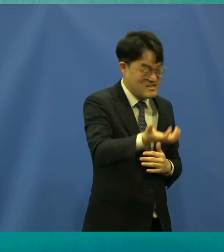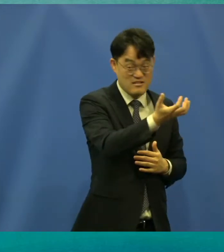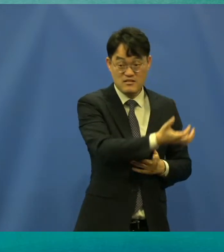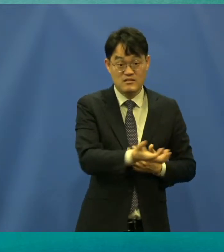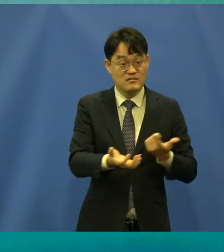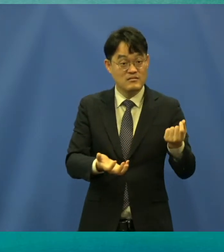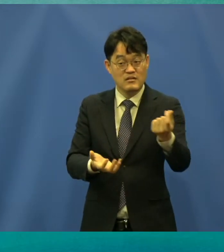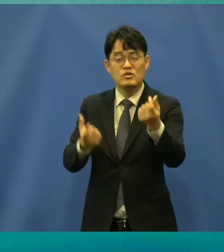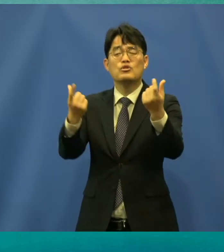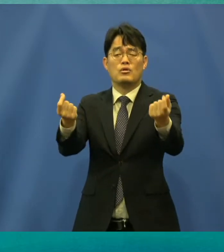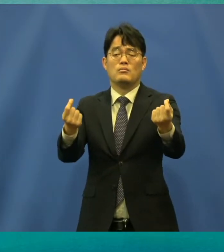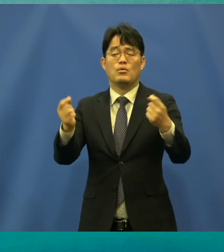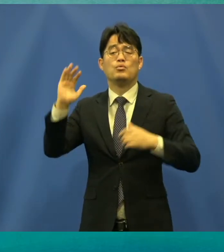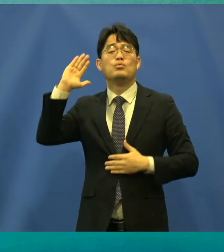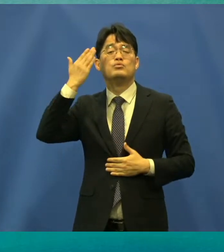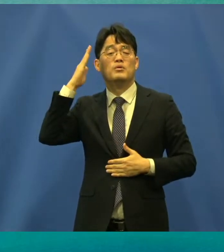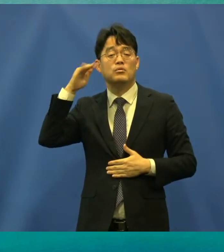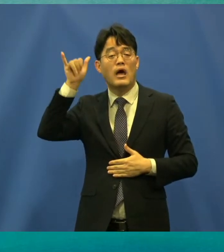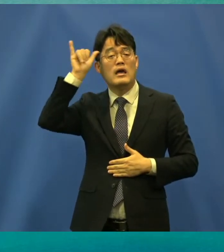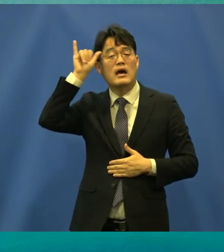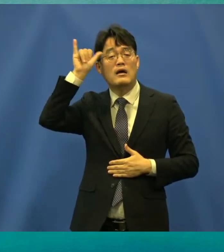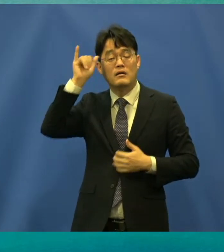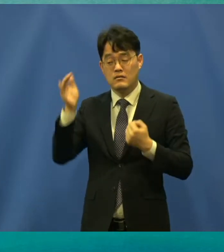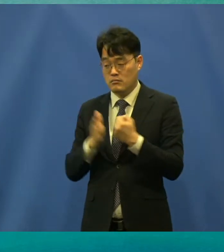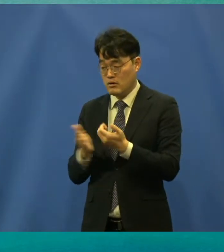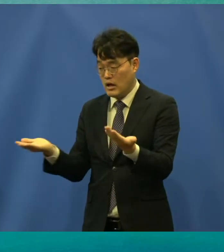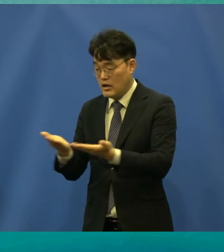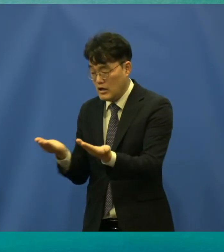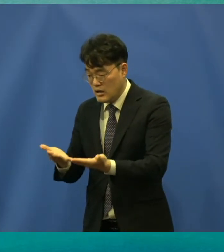다녀요. 이 불안감이 늘어나는 거예요.